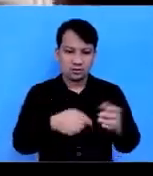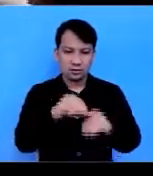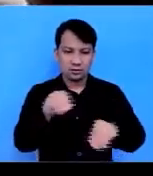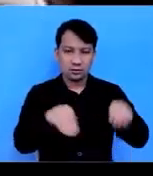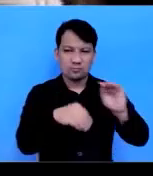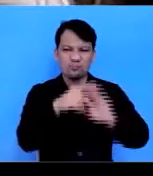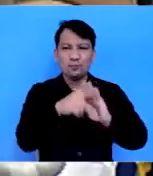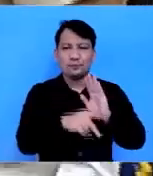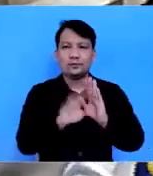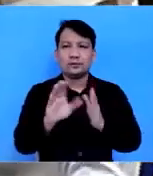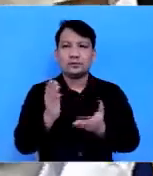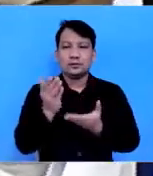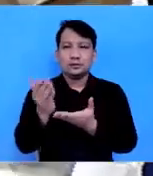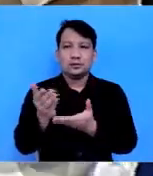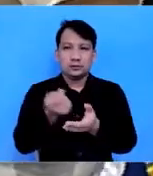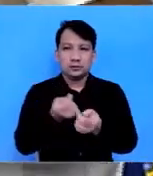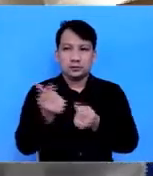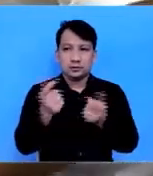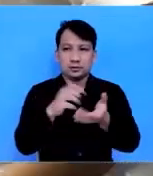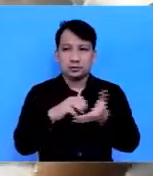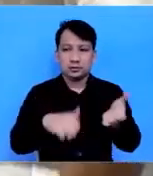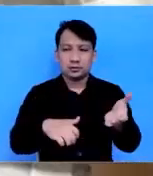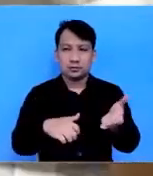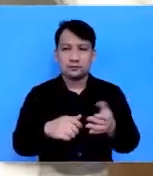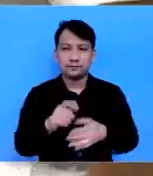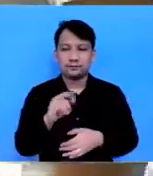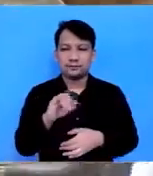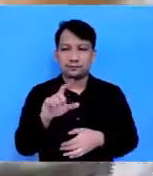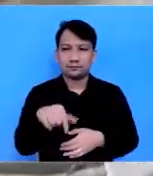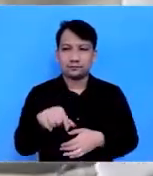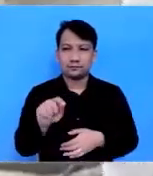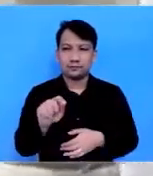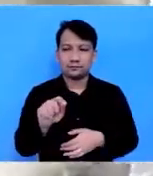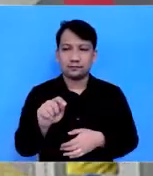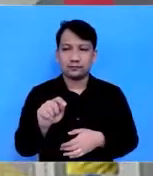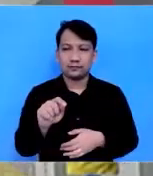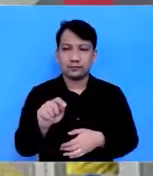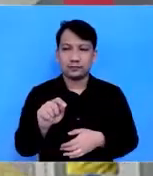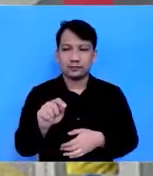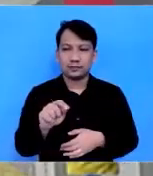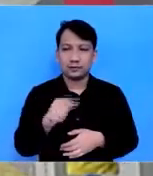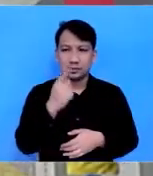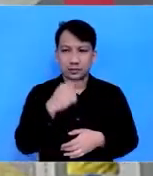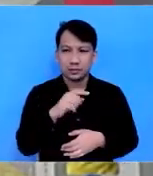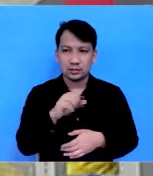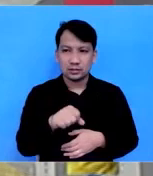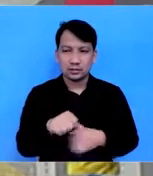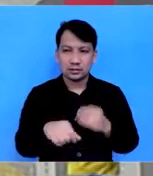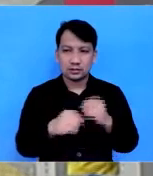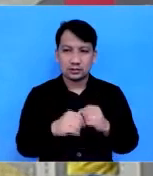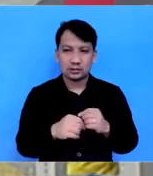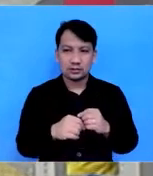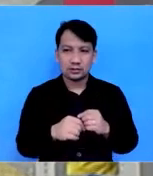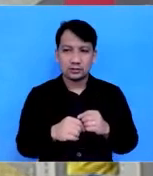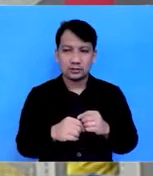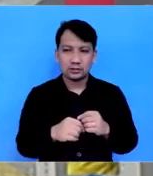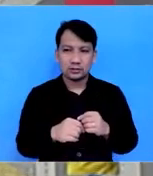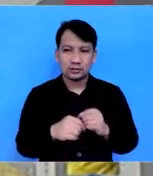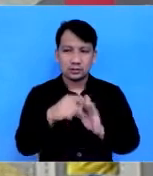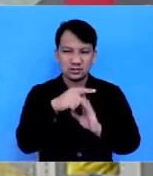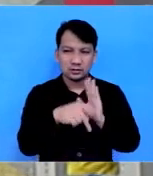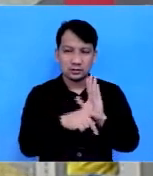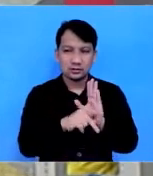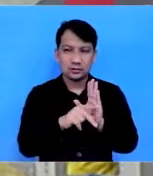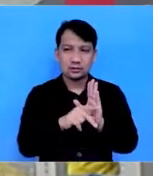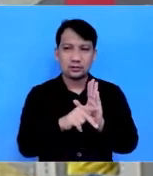na naglalayong alisin ang inequity. Makakain lang ng red tape yan. But as a matter of principle,